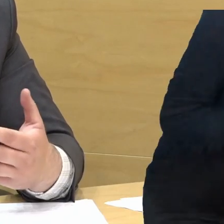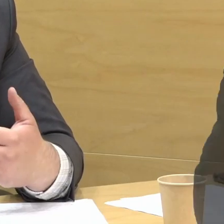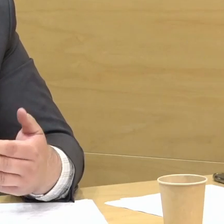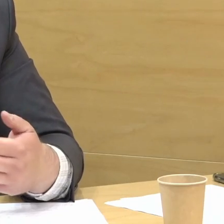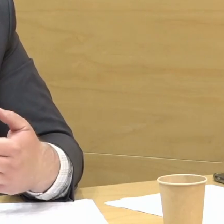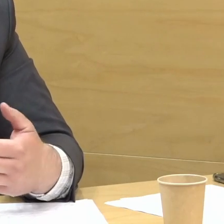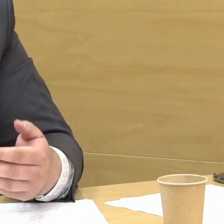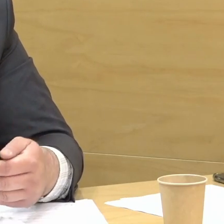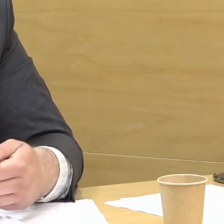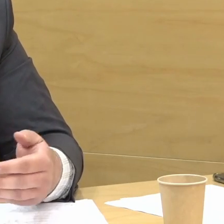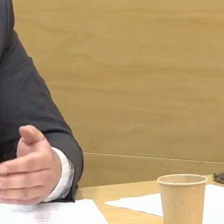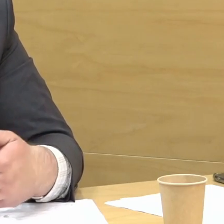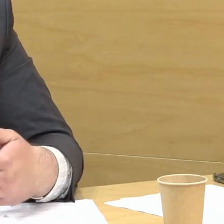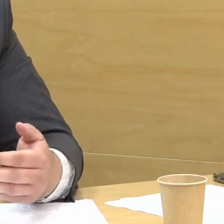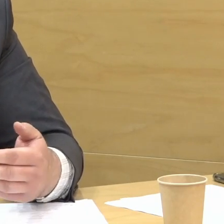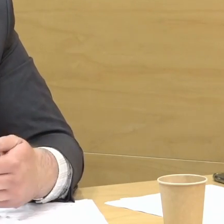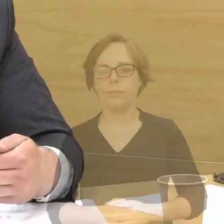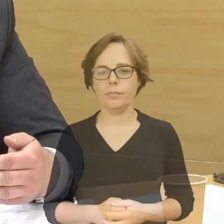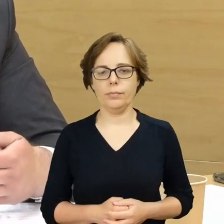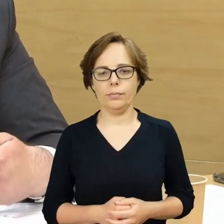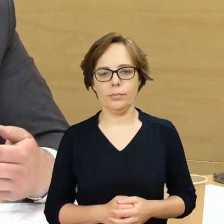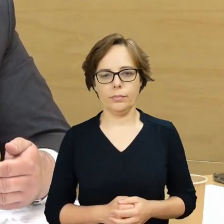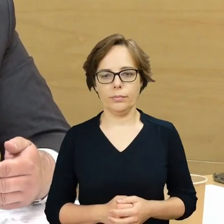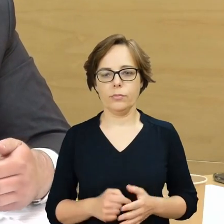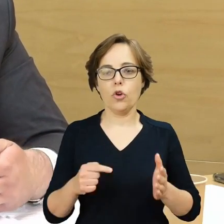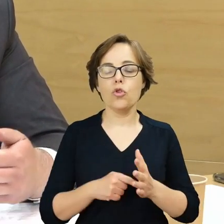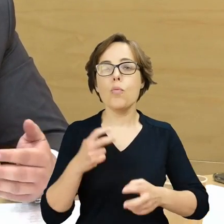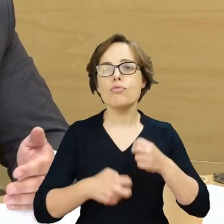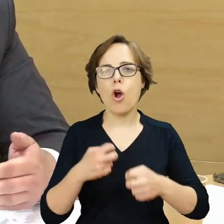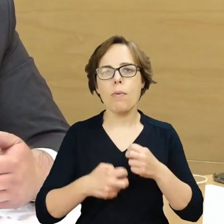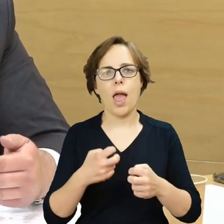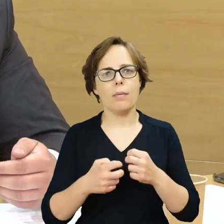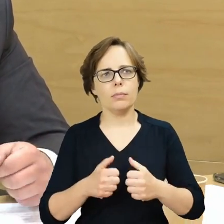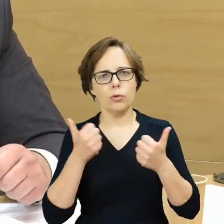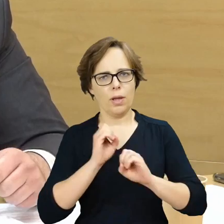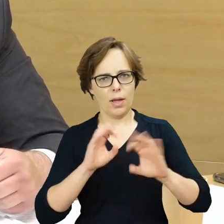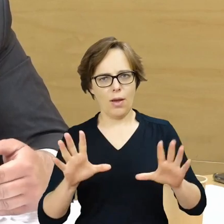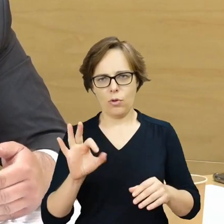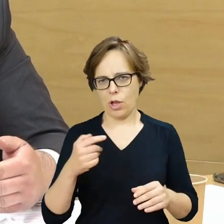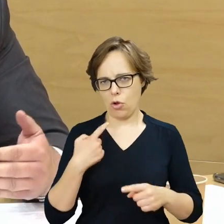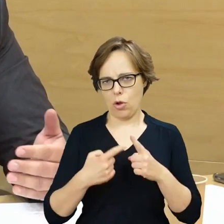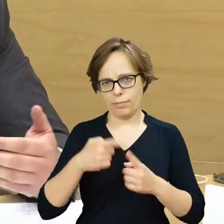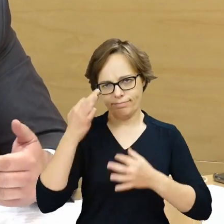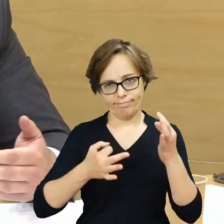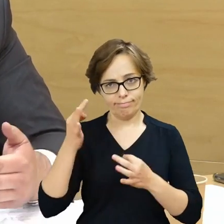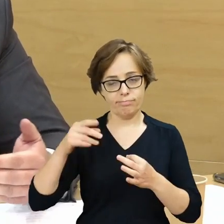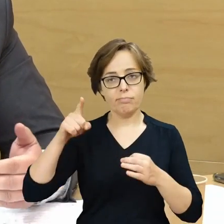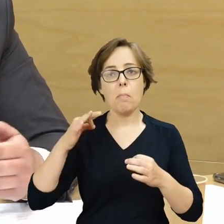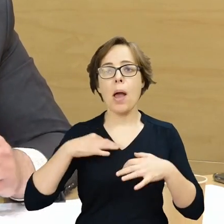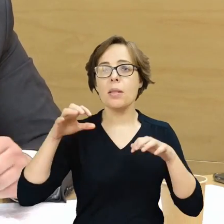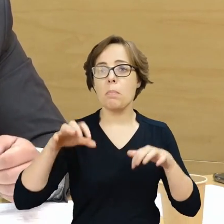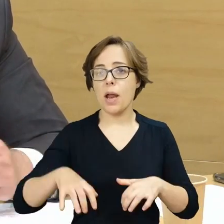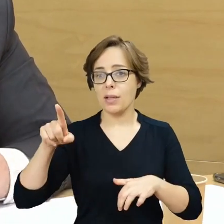mam wątpliwości, czy na przykład pani prezes Trybunału w sposób rozsądny rozpozna wniosek